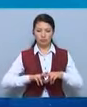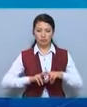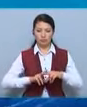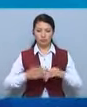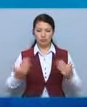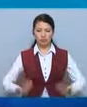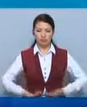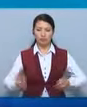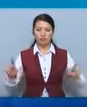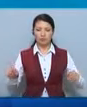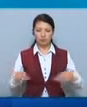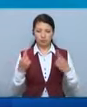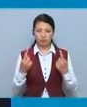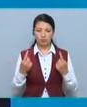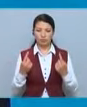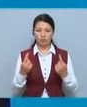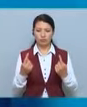әлеуметіміздің кәдімгі жақсарғаны,